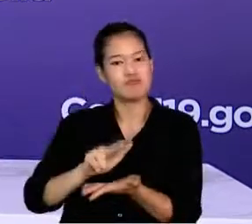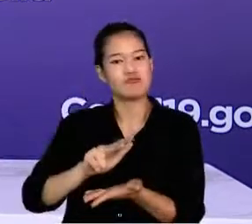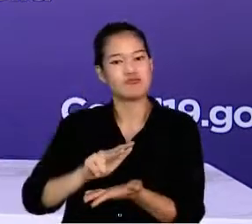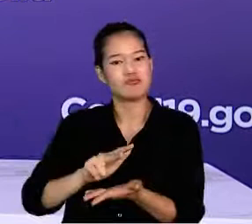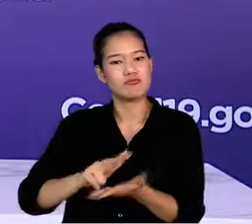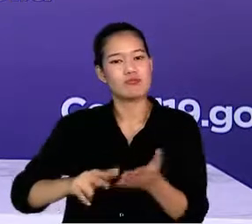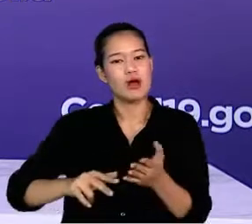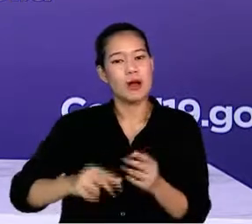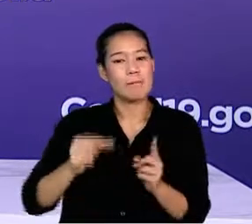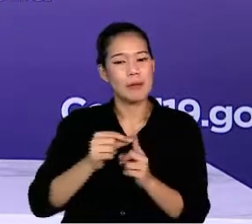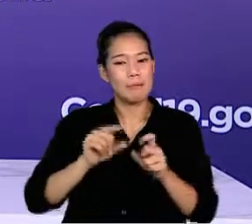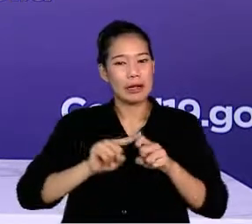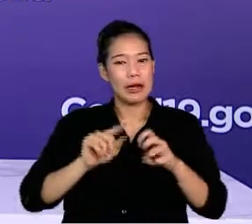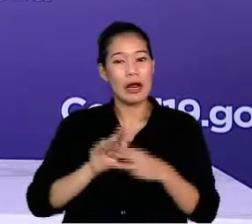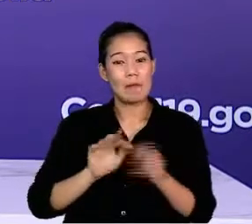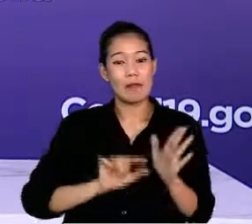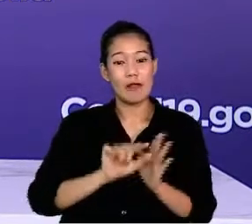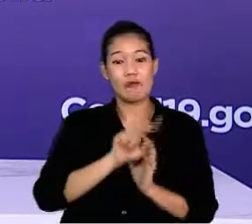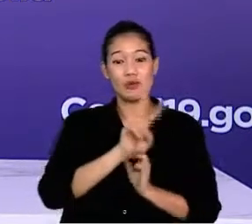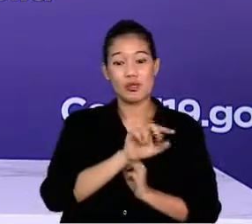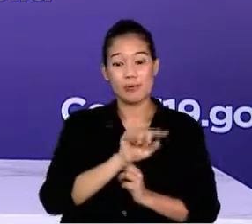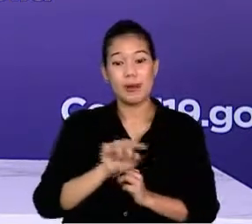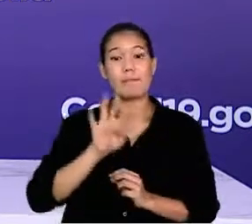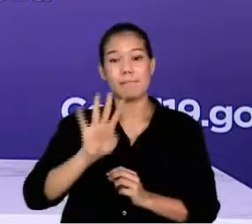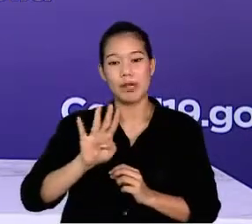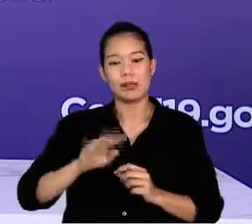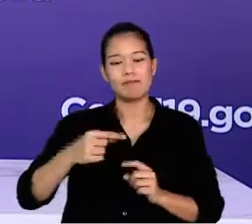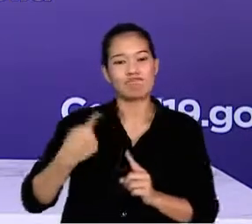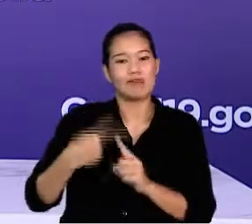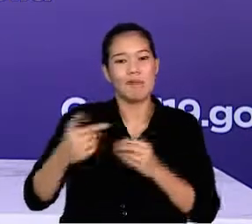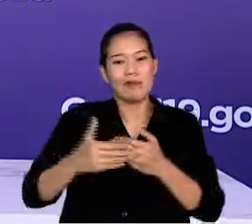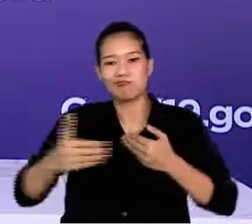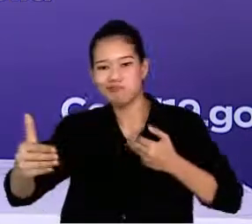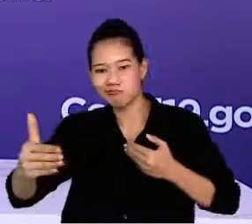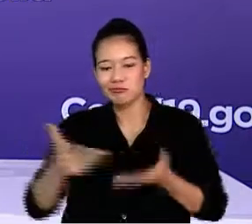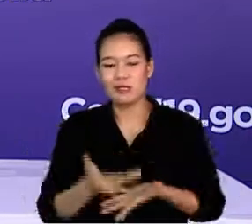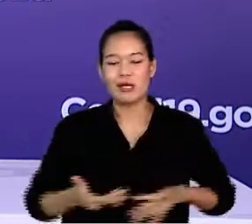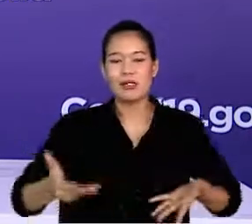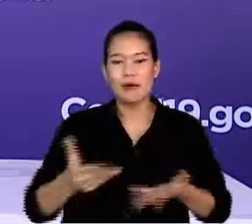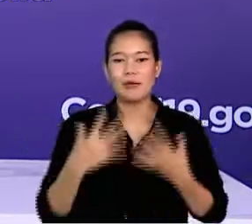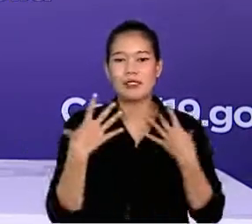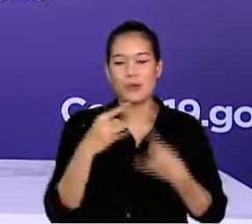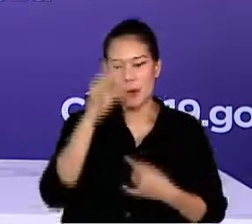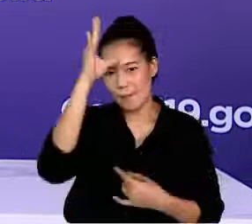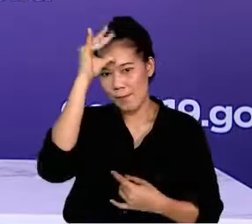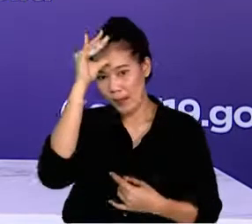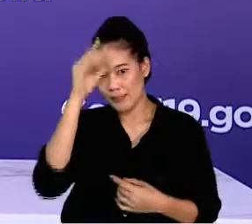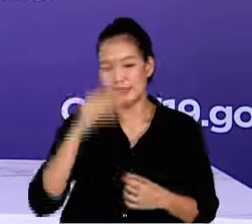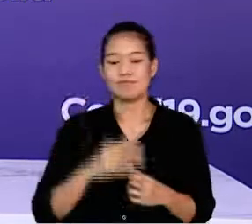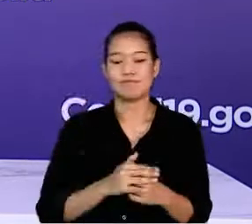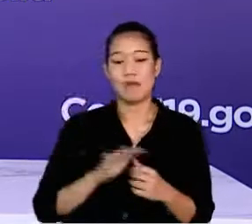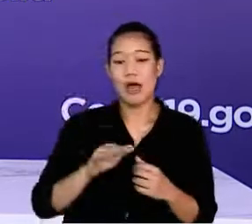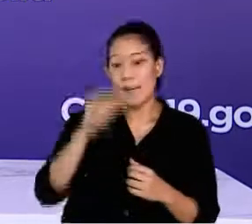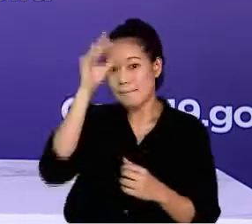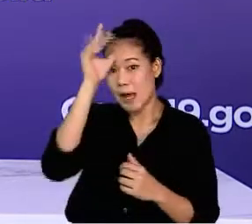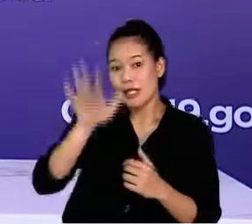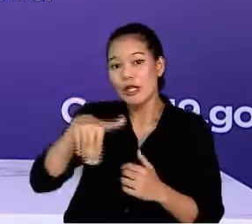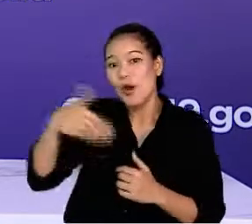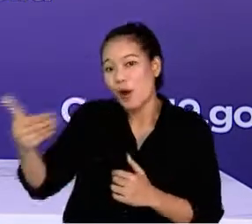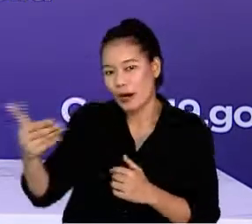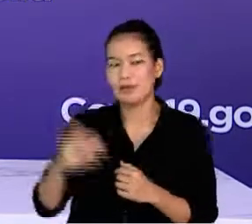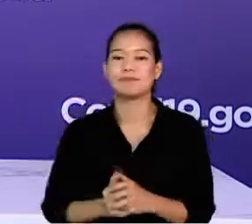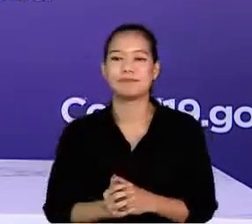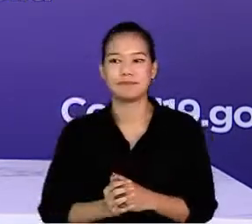memperpanjang ppkm level 2 sampai dengan 4 di wilayah jawa-bali dan non Jawa Bali